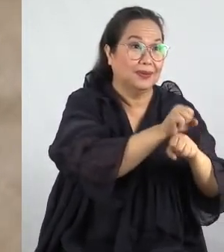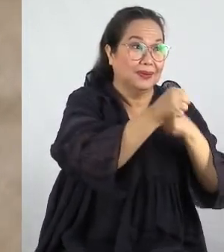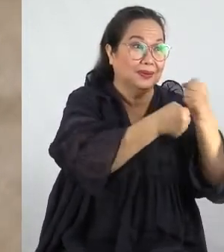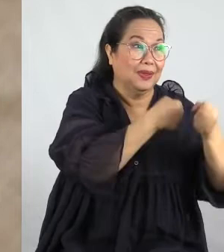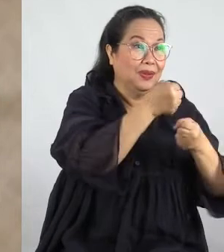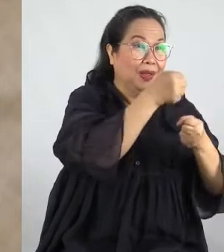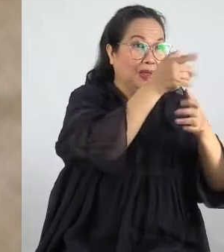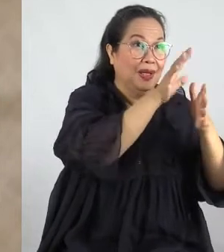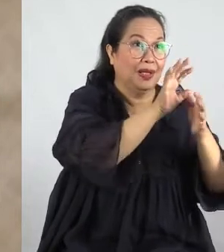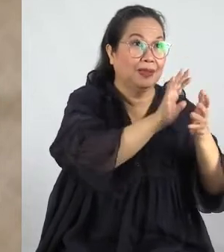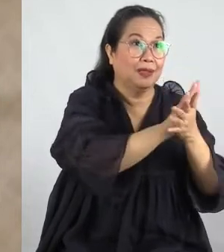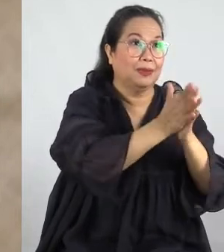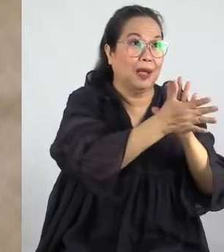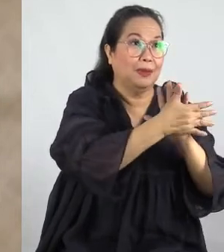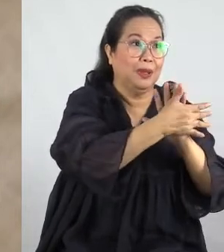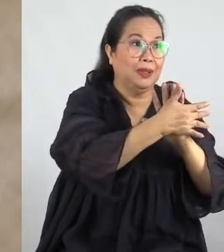sakramento.